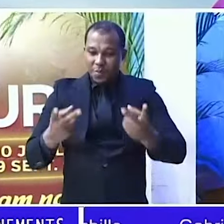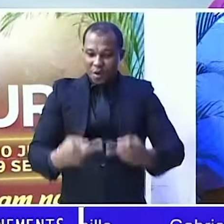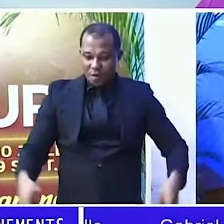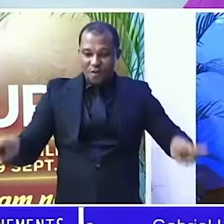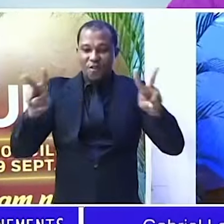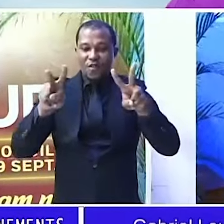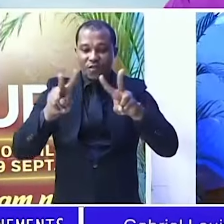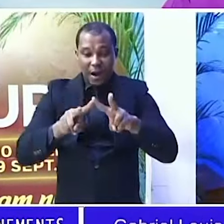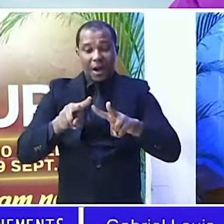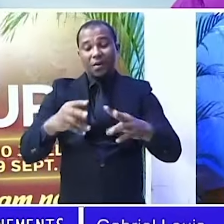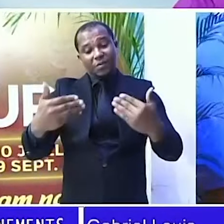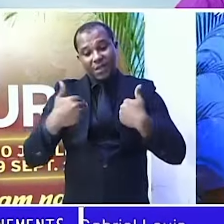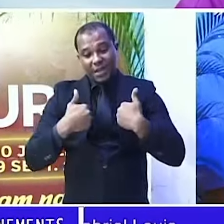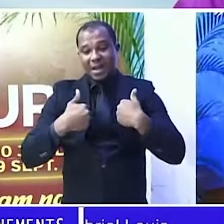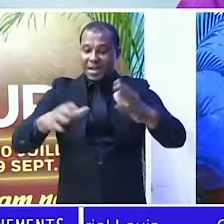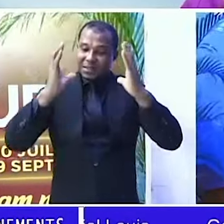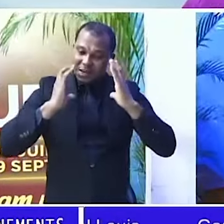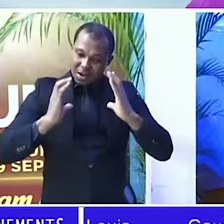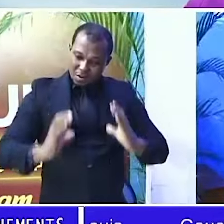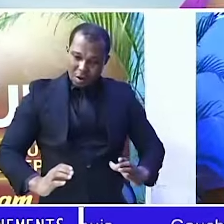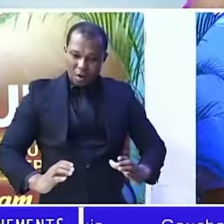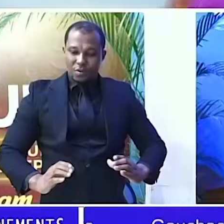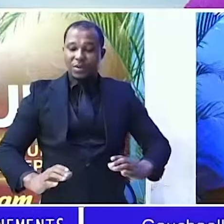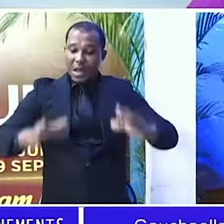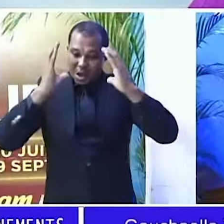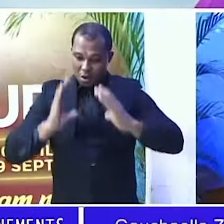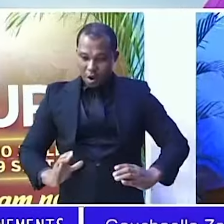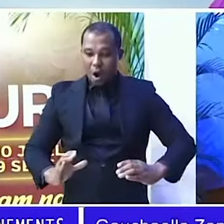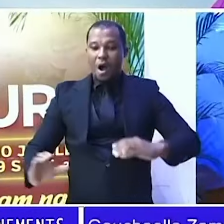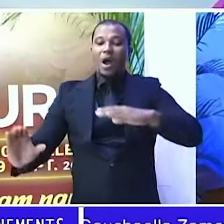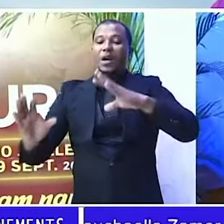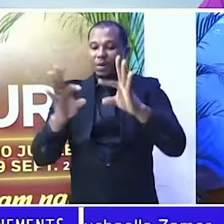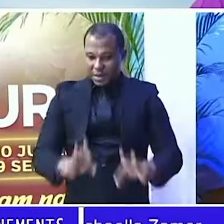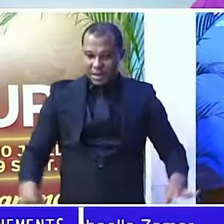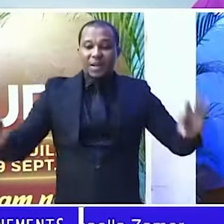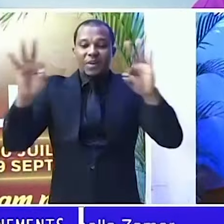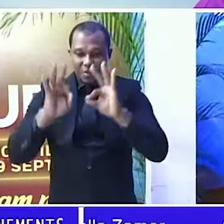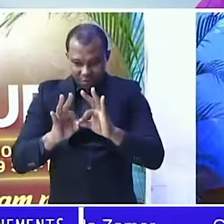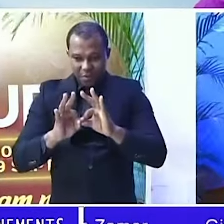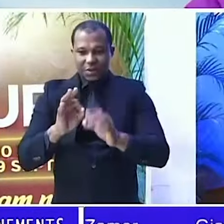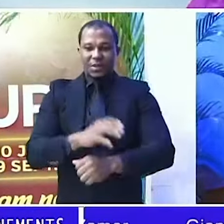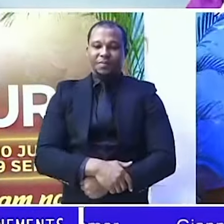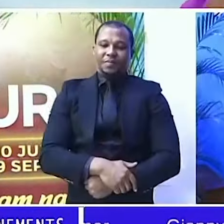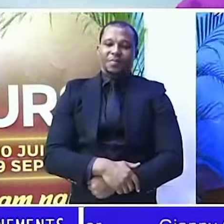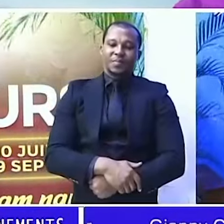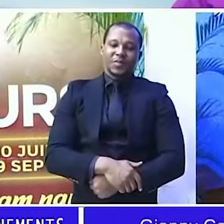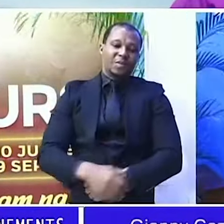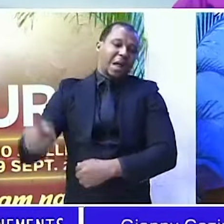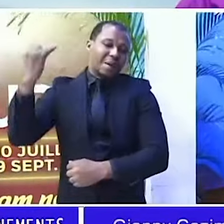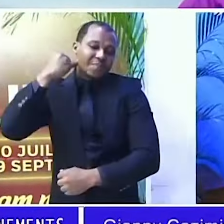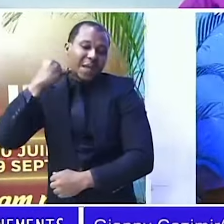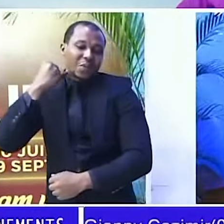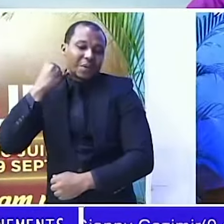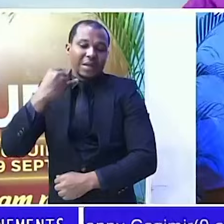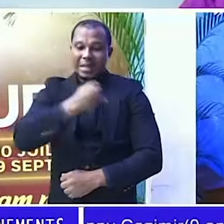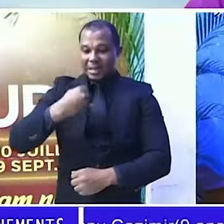qui m'a soif fait. Il y a monde comme si qui comme si monde met tatouage, il mette. Il écrit non à droite, non à gauche, non dans